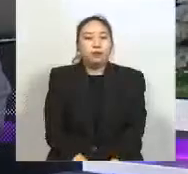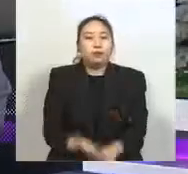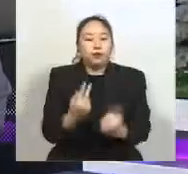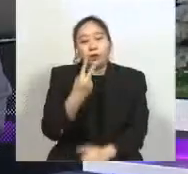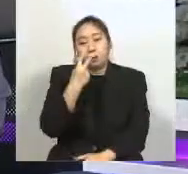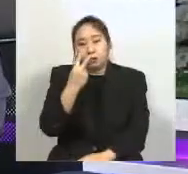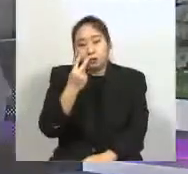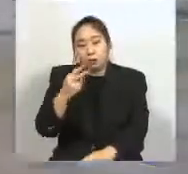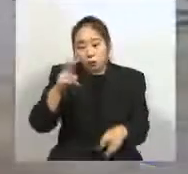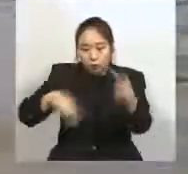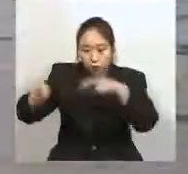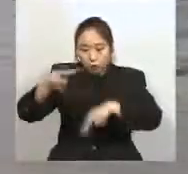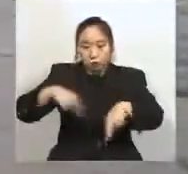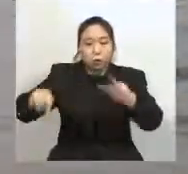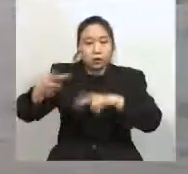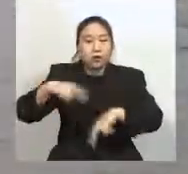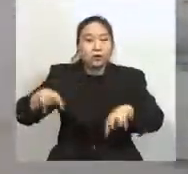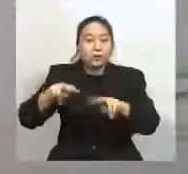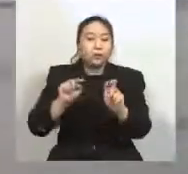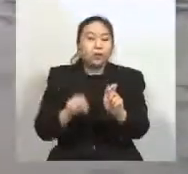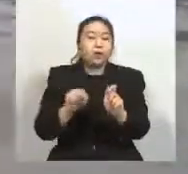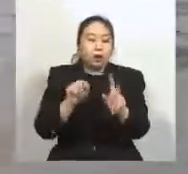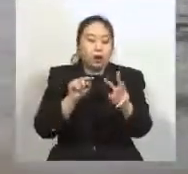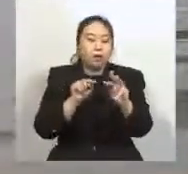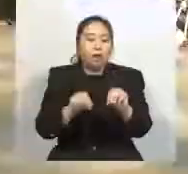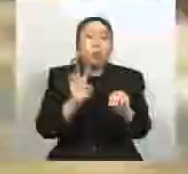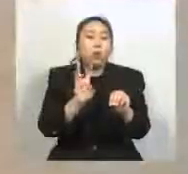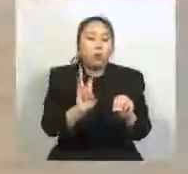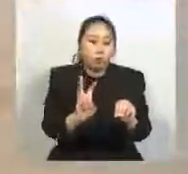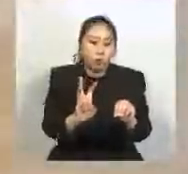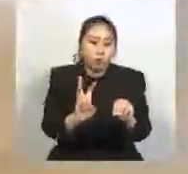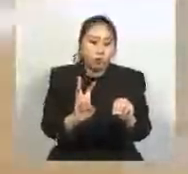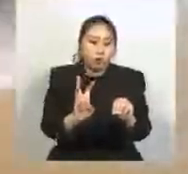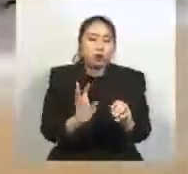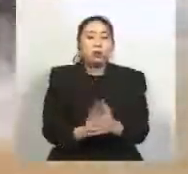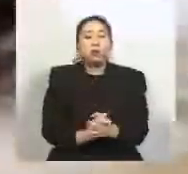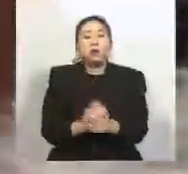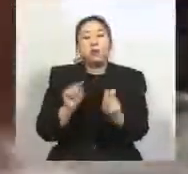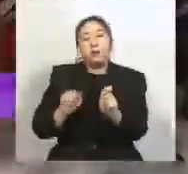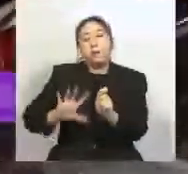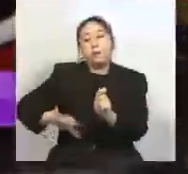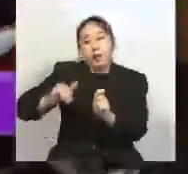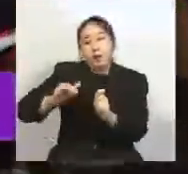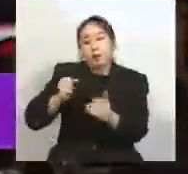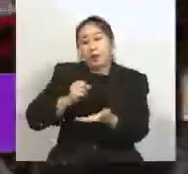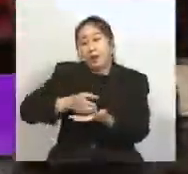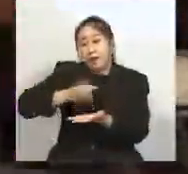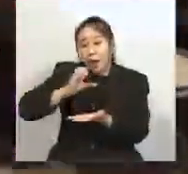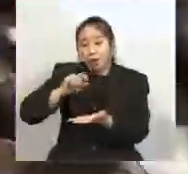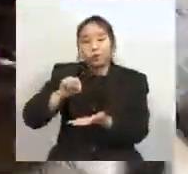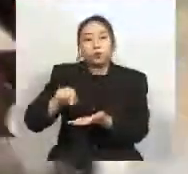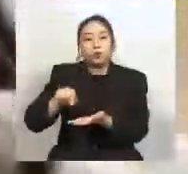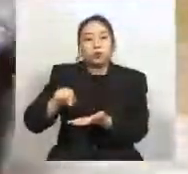ไปตรวจสอบสถานการณ์กันที่บ้านด่านเนินสูงพื้นที่หมู่6นะคะในตำบลโคกปี่คล้องอำเภอเมืองสระแก้วค่ะนายวิชิ